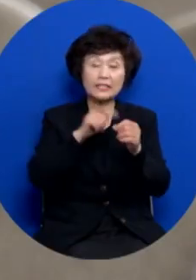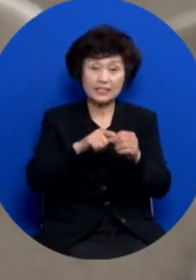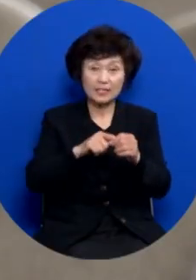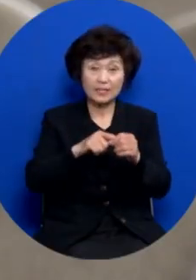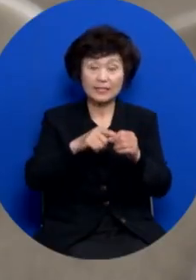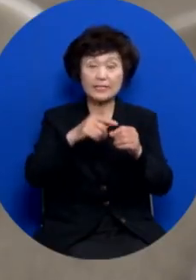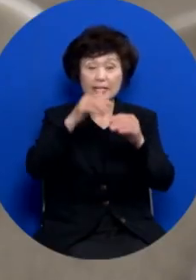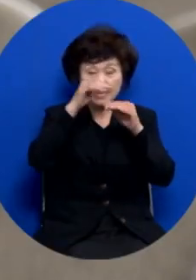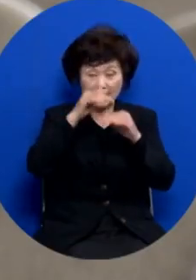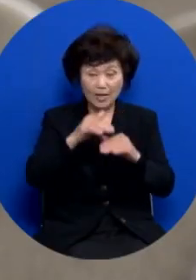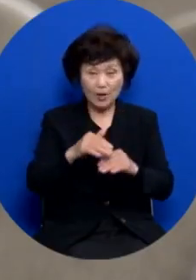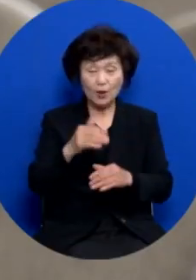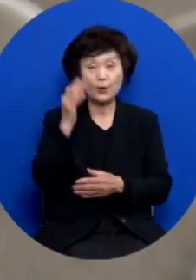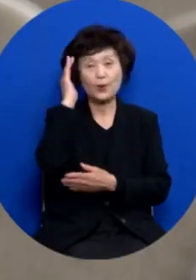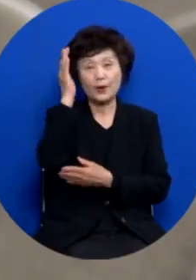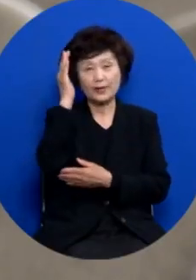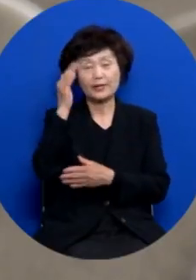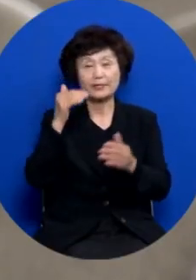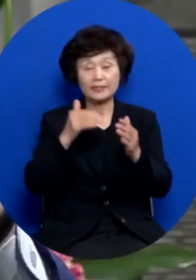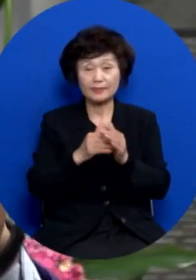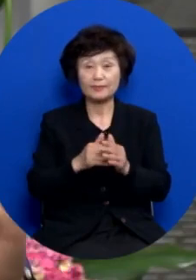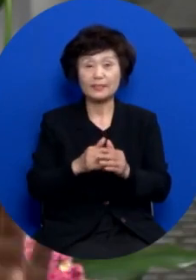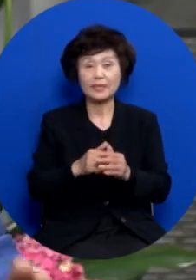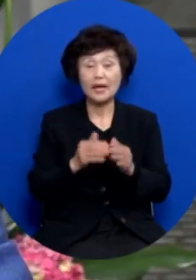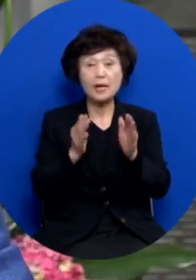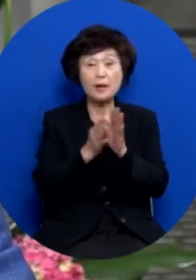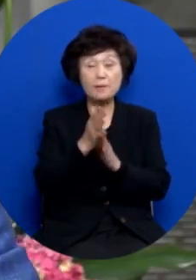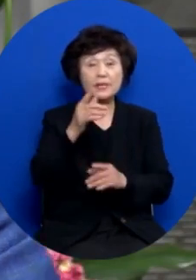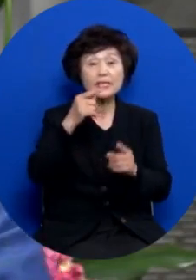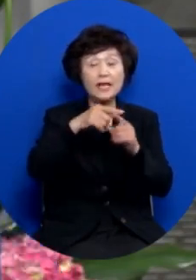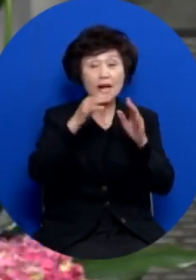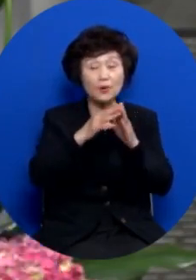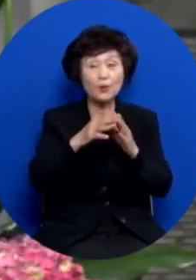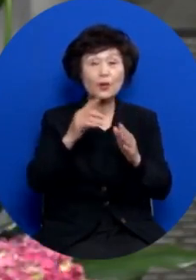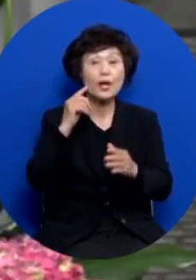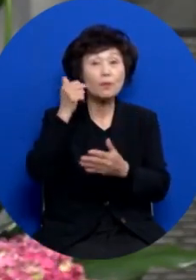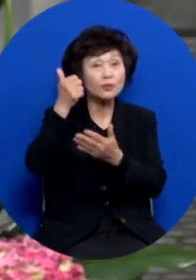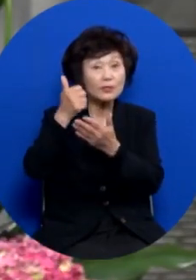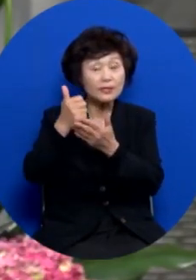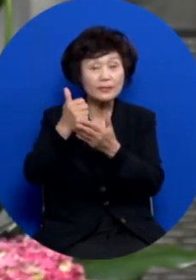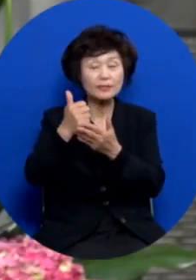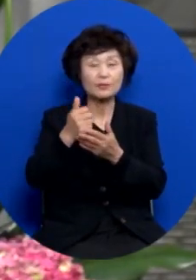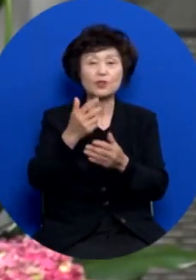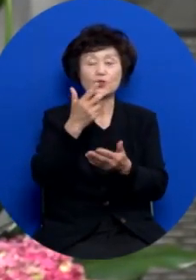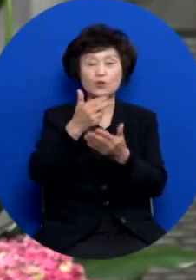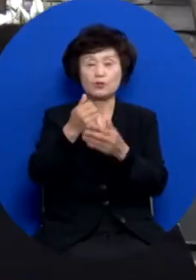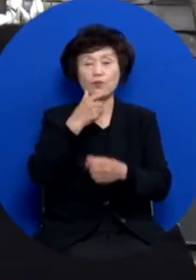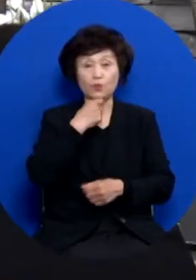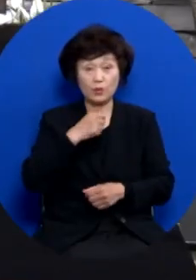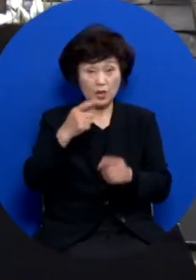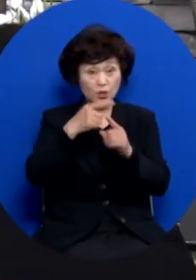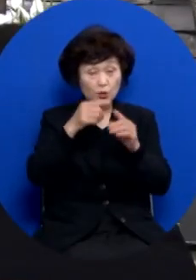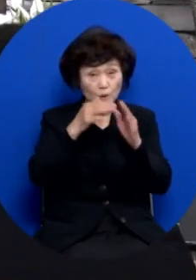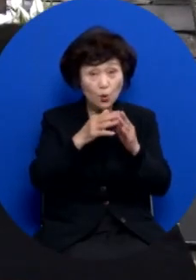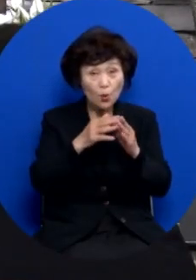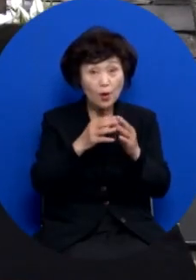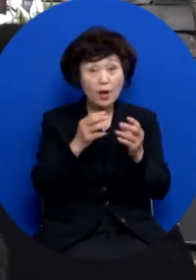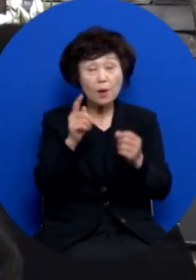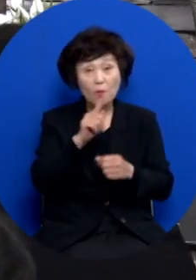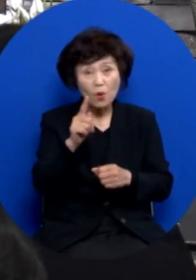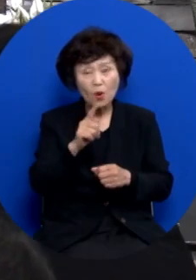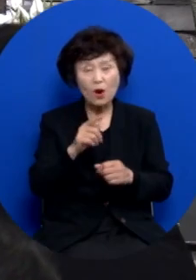진행됐습니다 강사로 나선 안산 빛나교회 유재명 목사는 주님이 원하시는 교회는 인간적